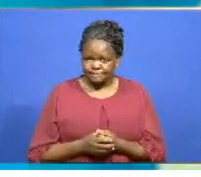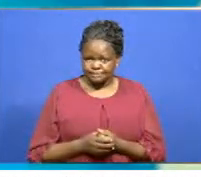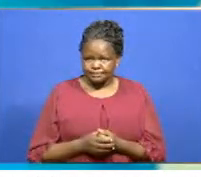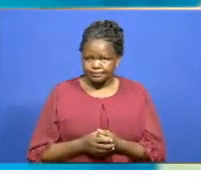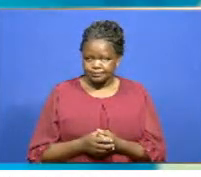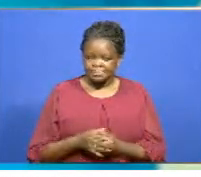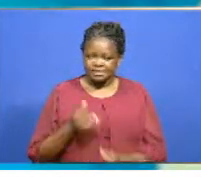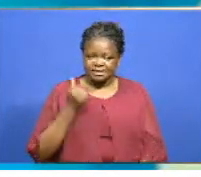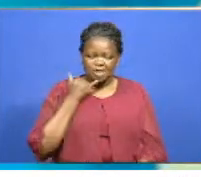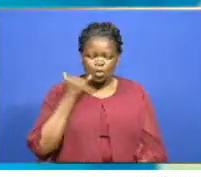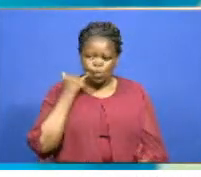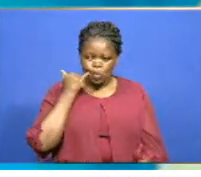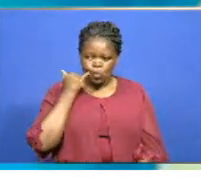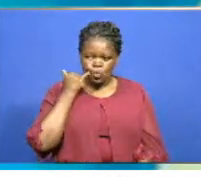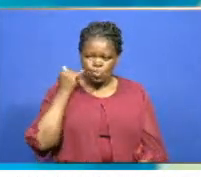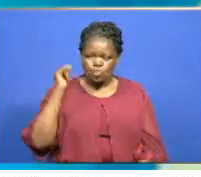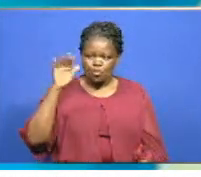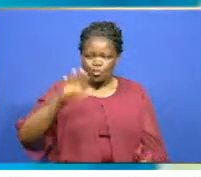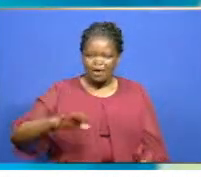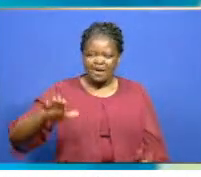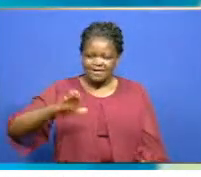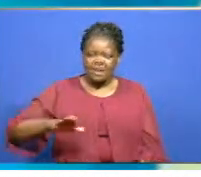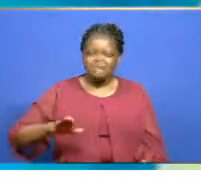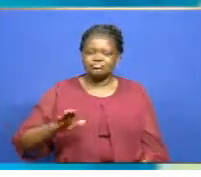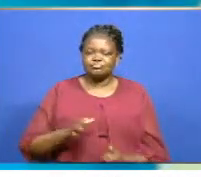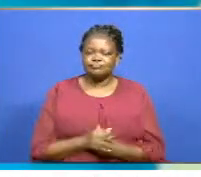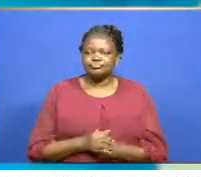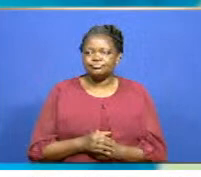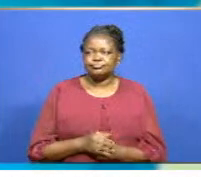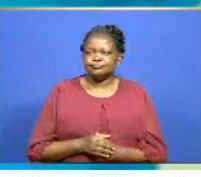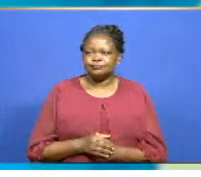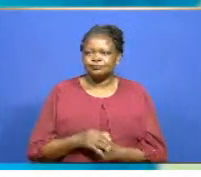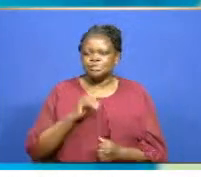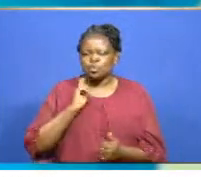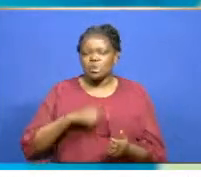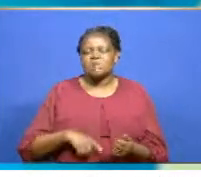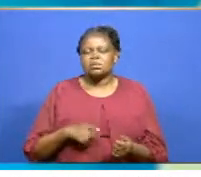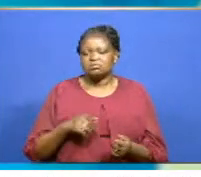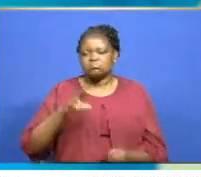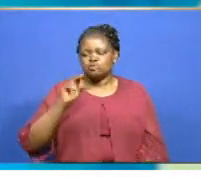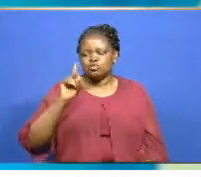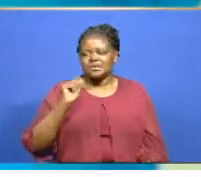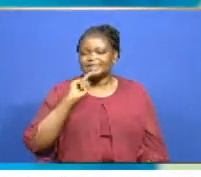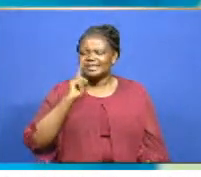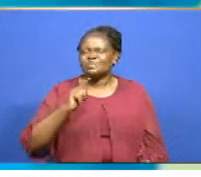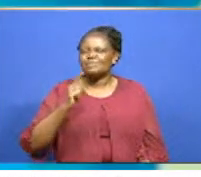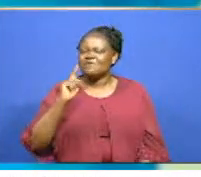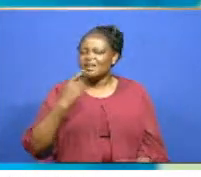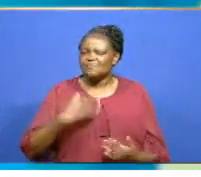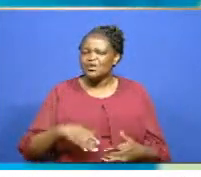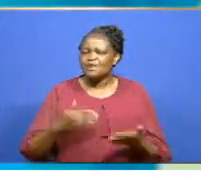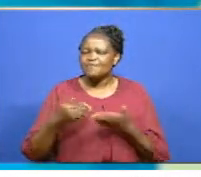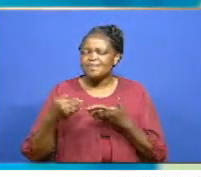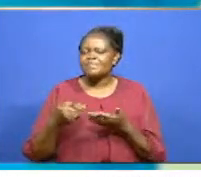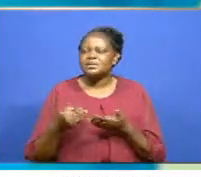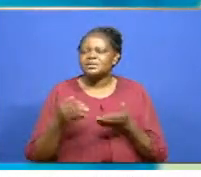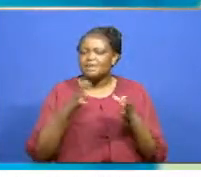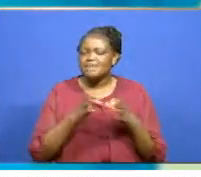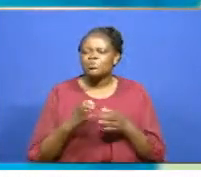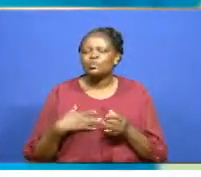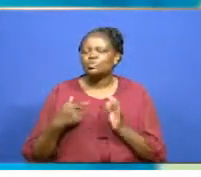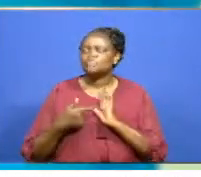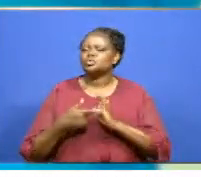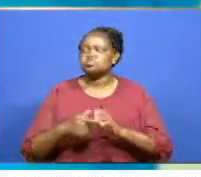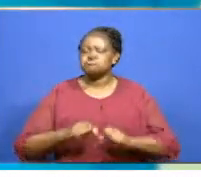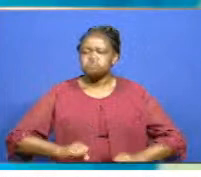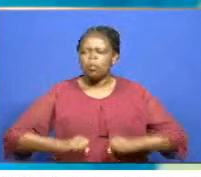pale Nakuru, UDA wanasema kwamba hawa watakuwa our firstborn babies katika hii chama chetu. Pia hawa wanataka wadhihirishe ubabe ya kwamba